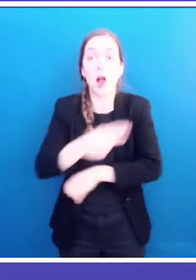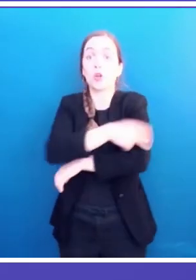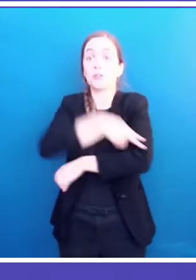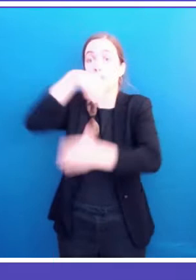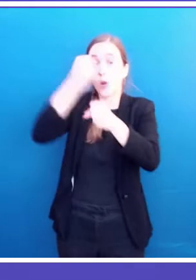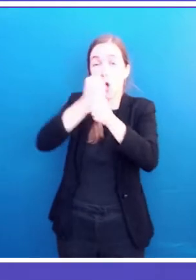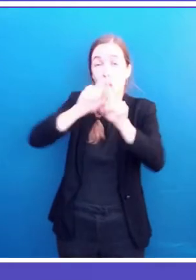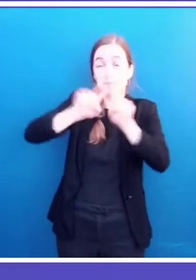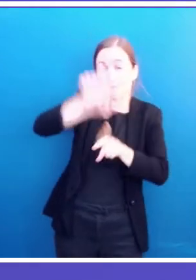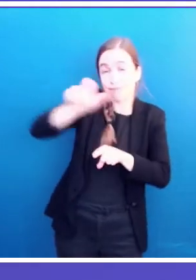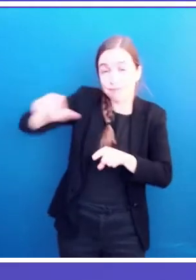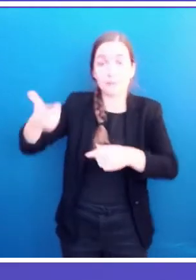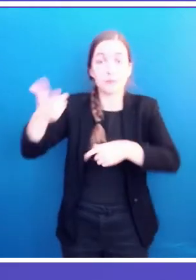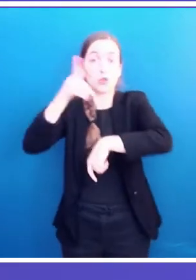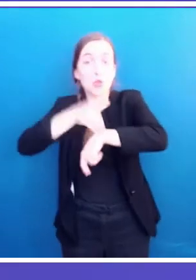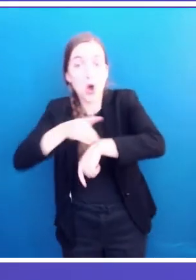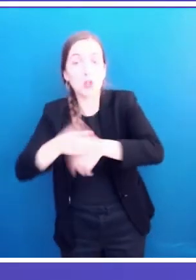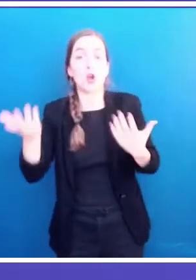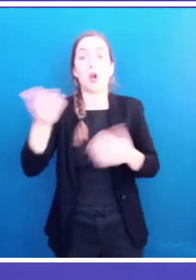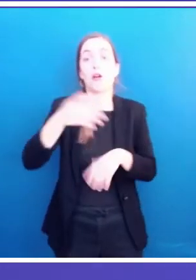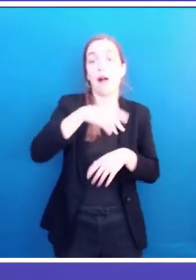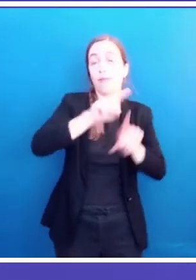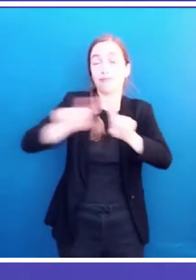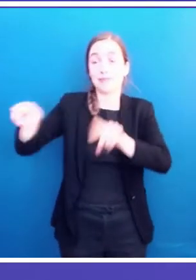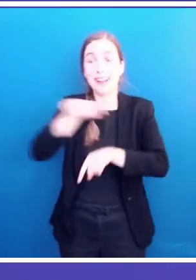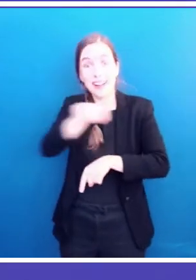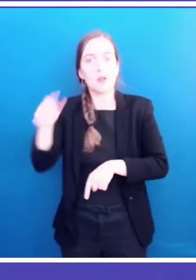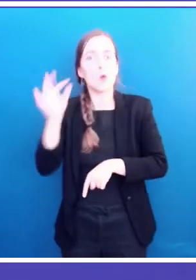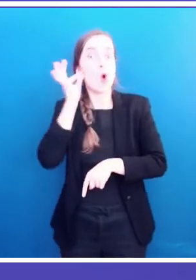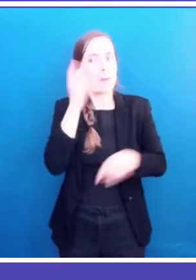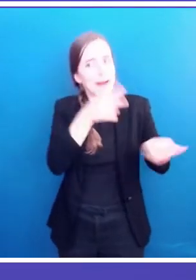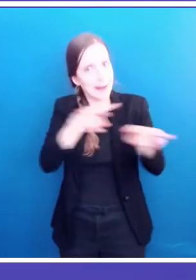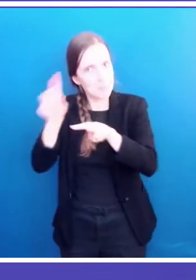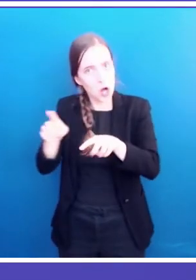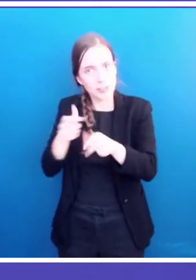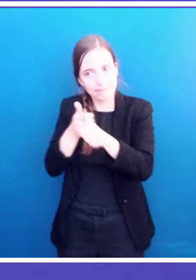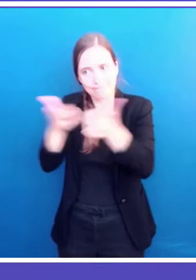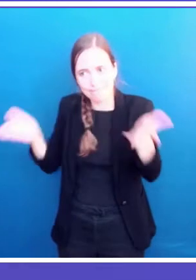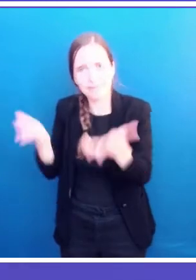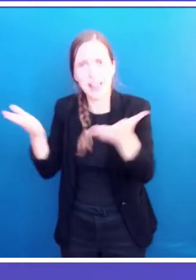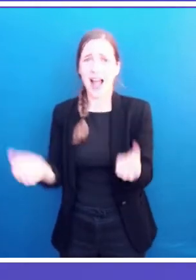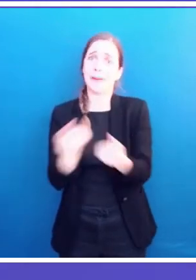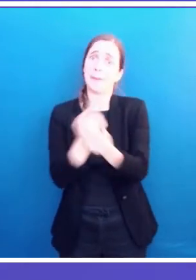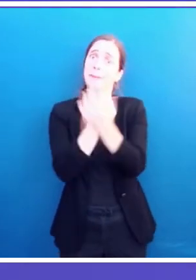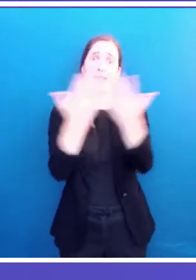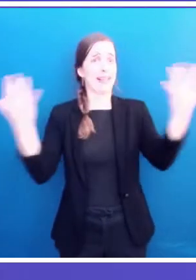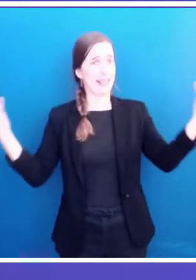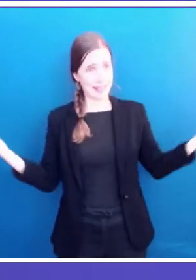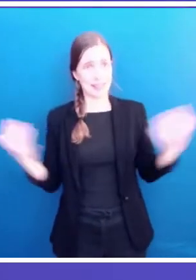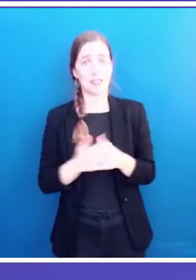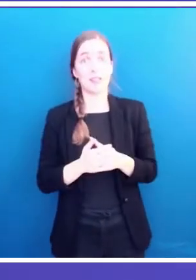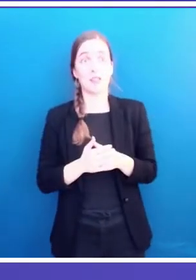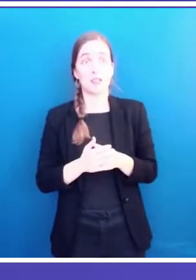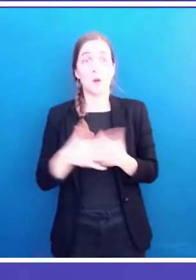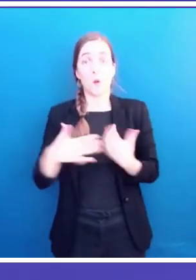التبضع، التعليم. في هذه الأزمة والجائحة تأثرت النساء بشكل كبير بسبب